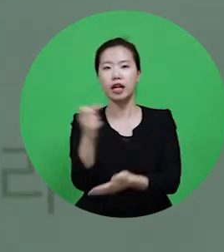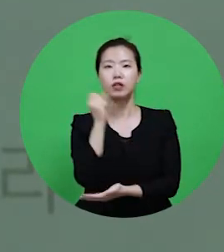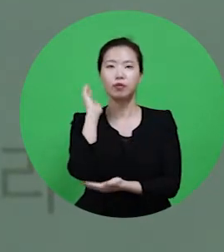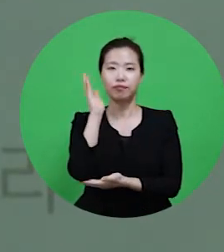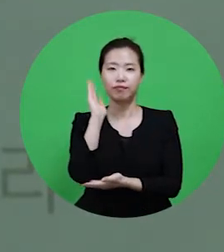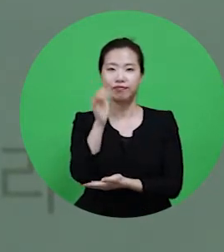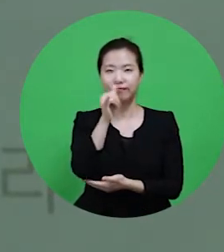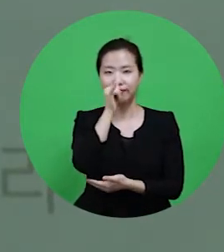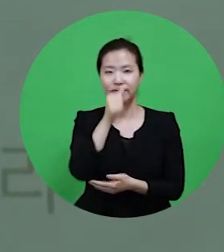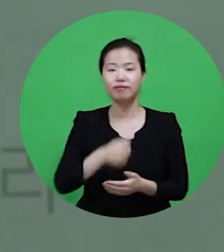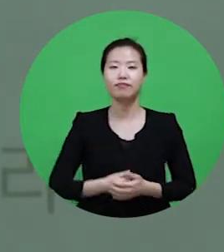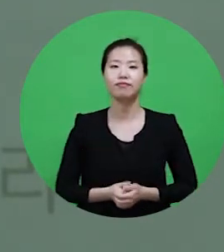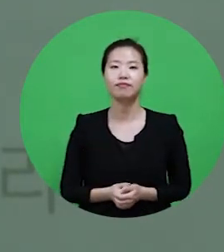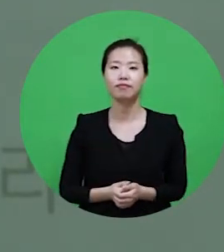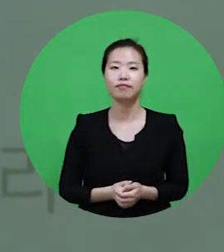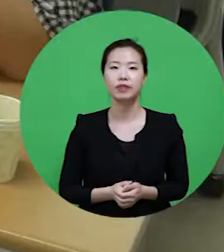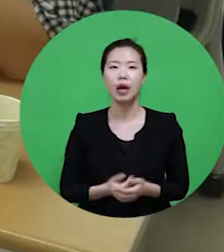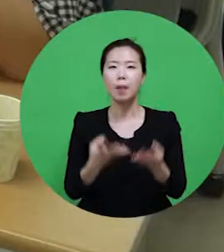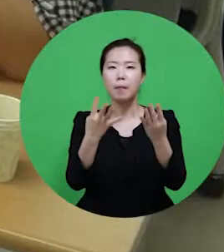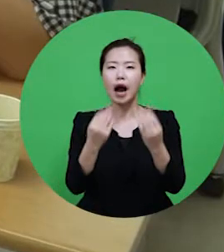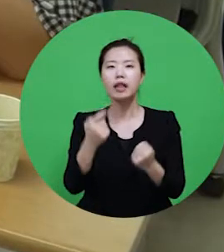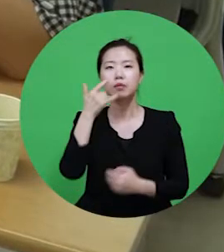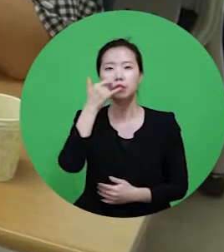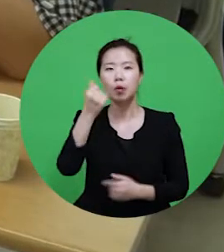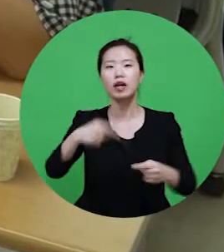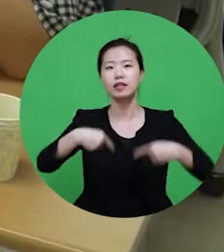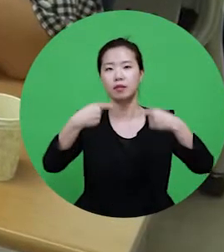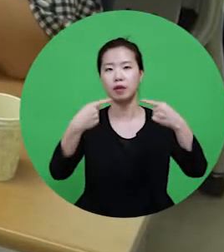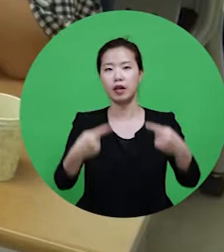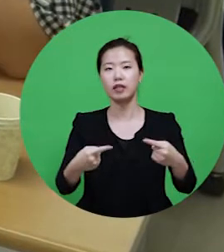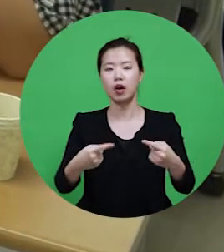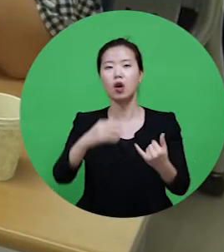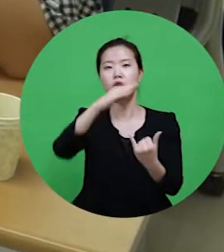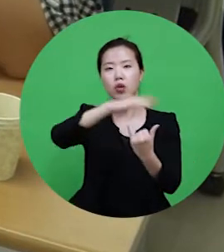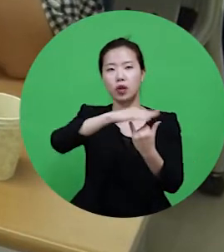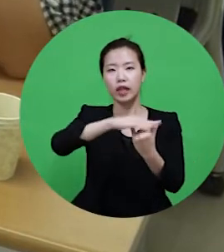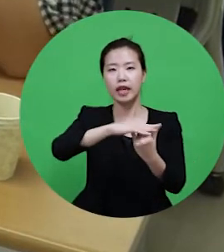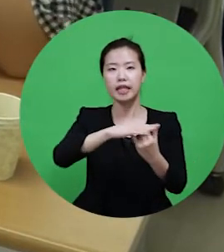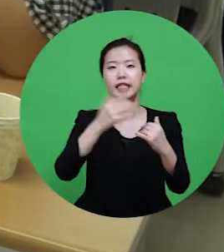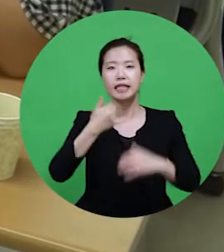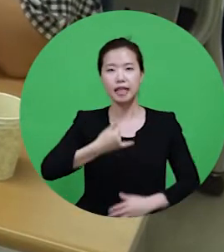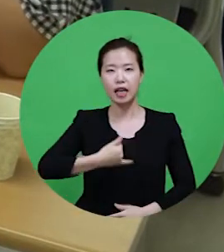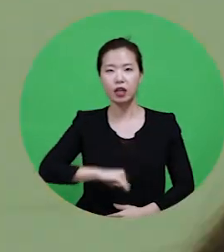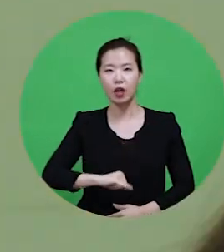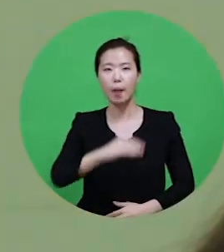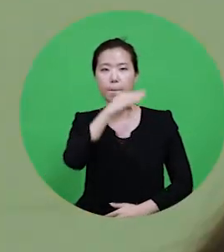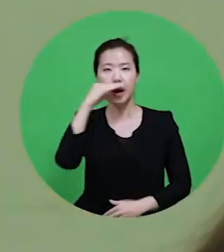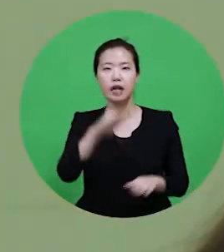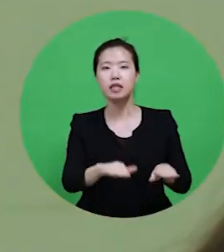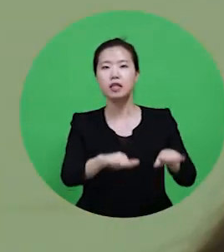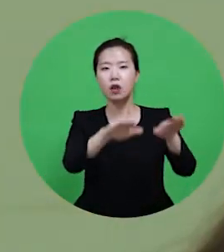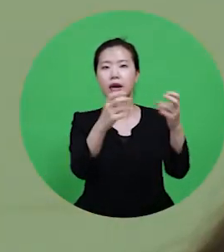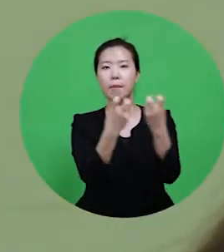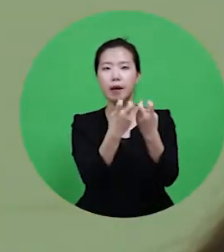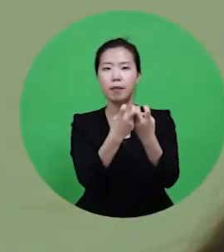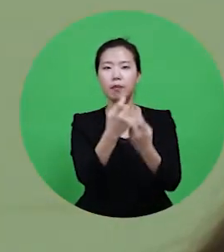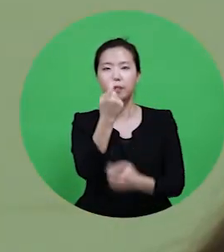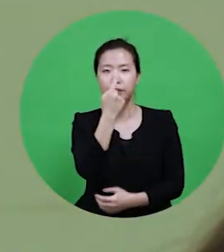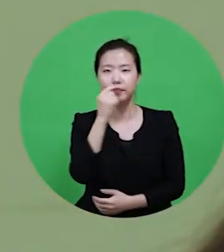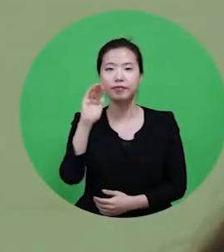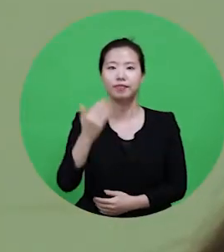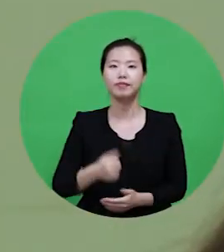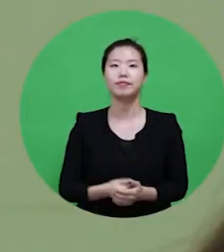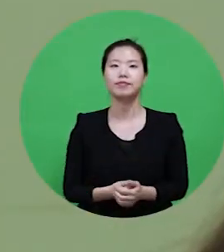성장하기를 주제로 수업을 이어나갔는데요. 많은 학부모가 참여해 청소년기 자녀들의 바른 성장